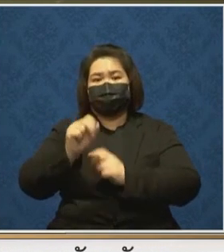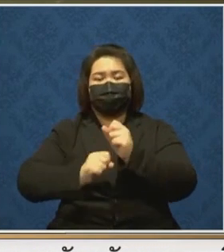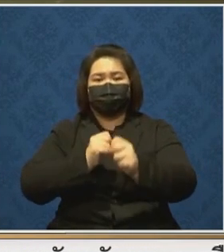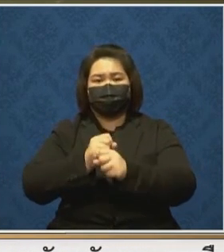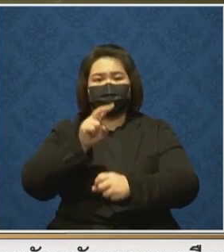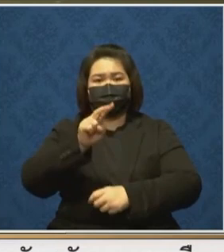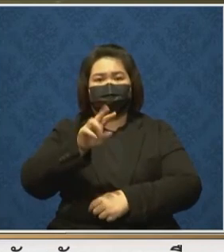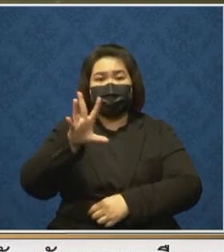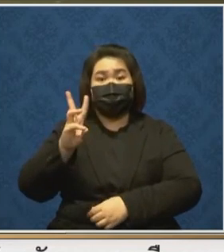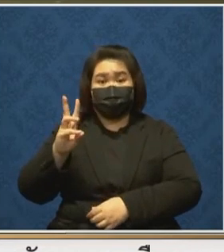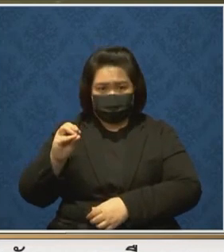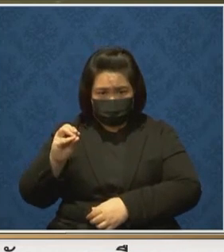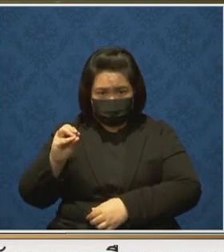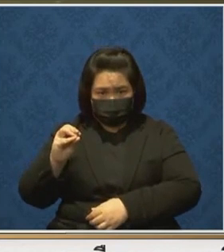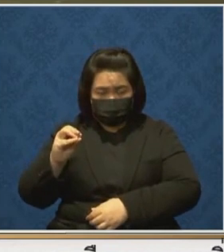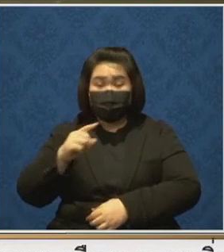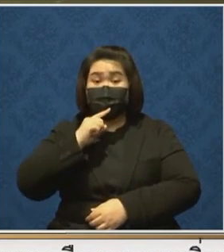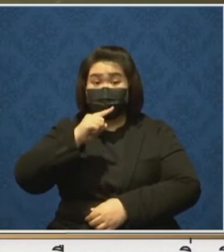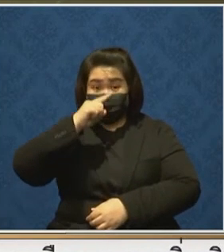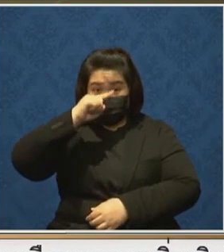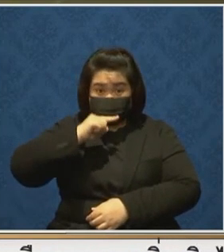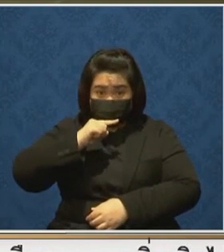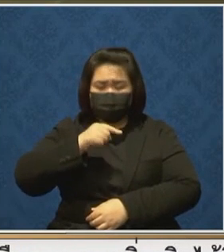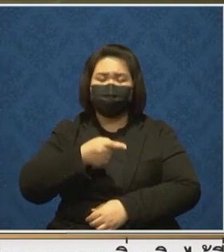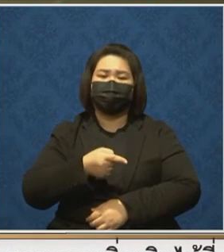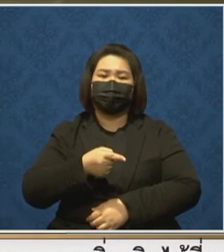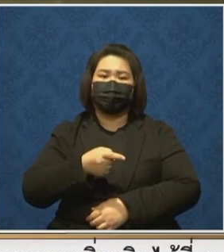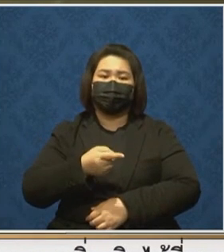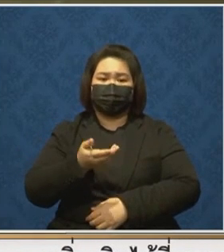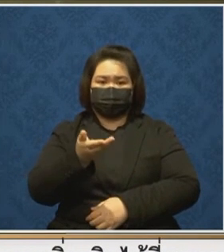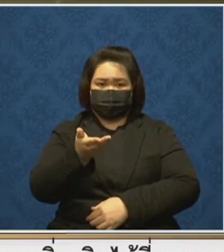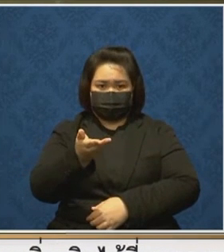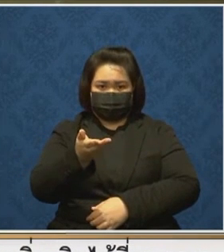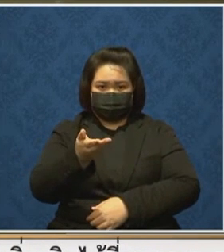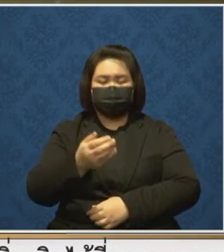60ทำปทานธคโรภาพปรากฏข้อเทจจิ